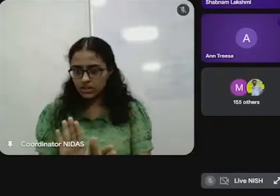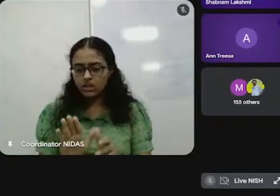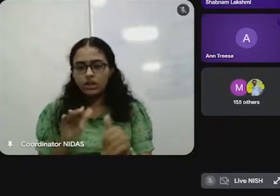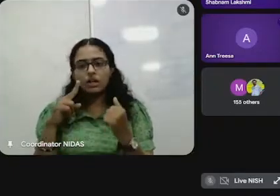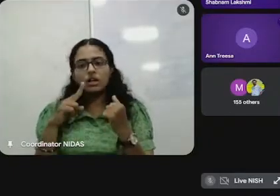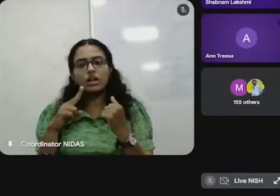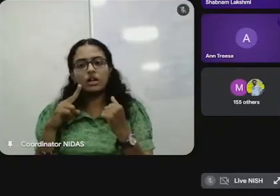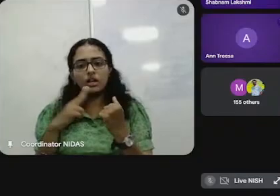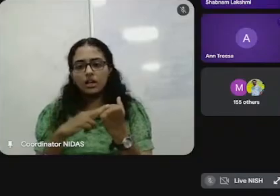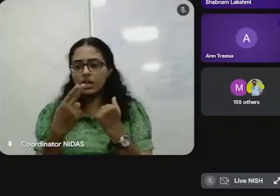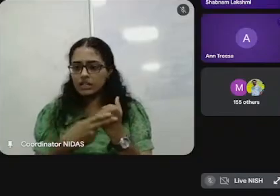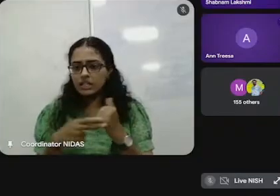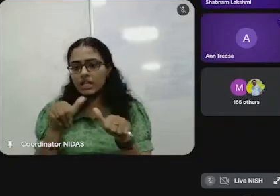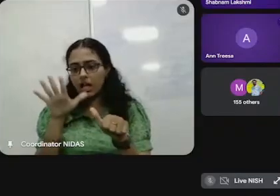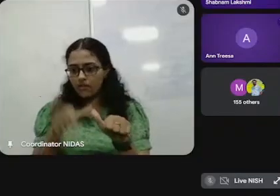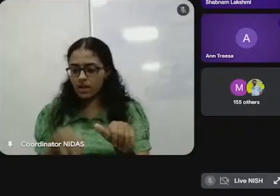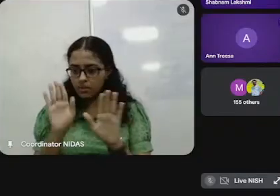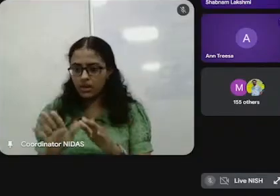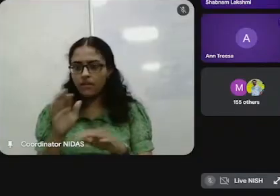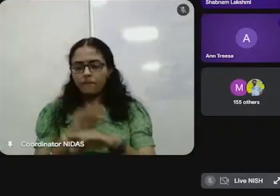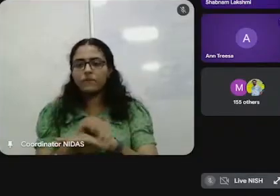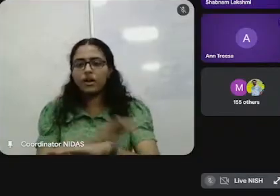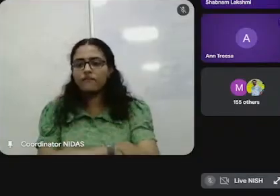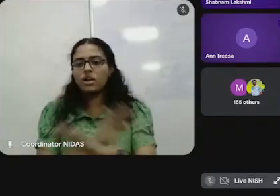നിഷിൽ അവൈലബിൾ ആണ്.